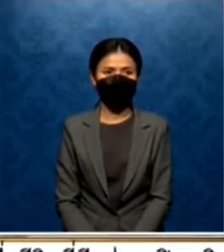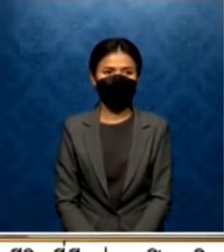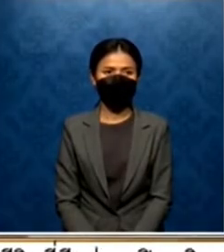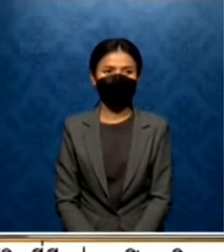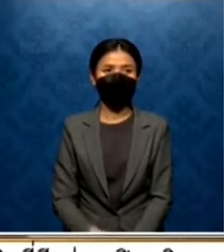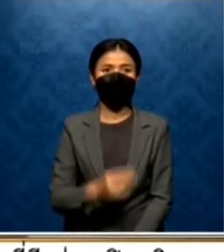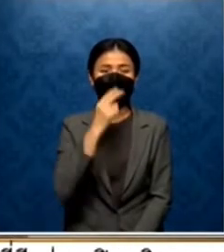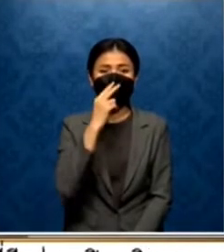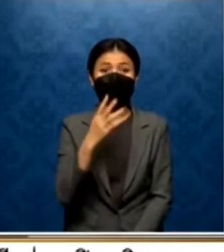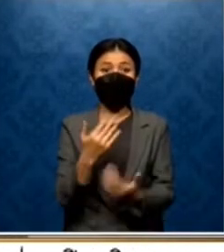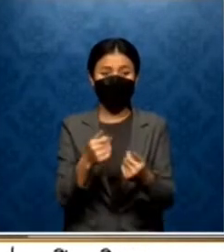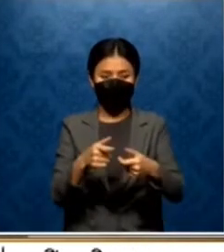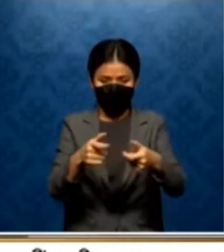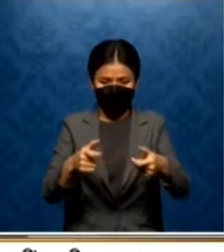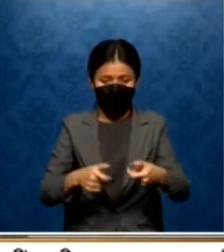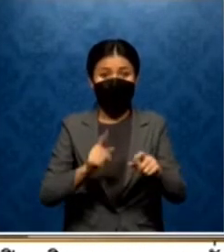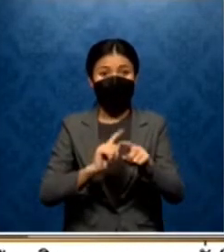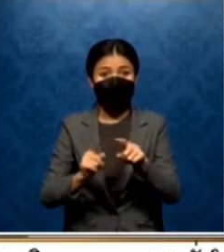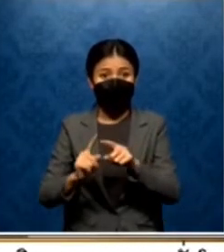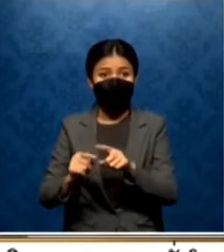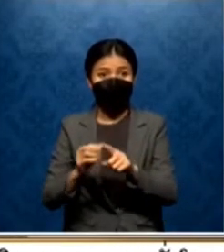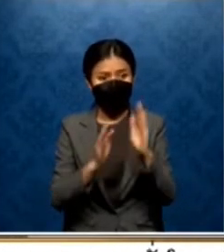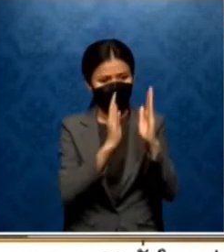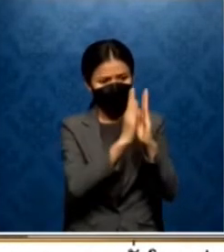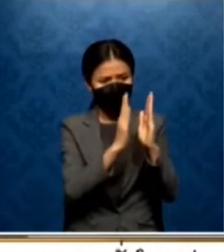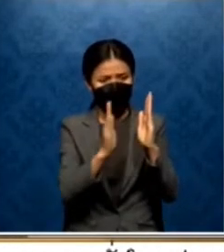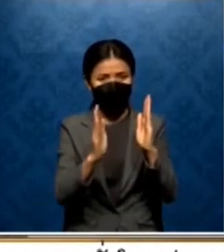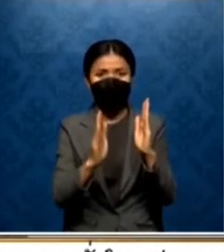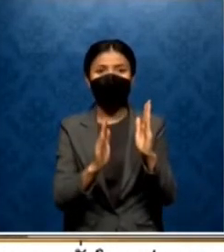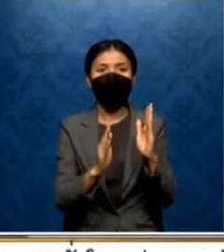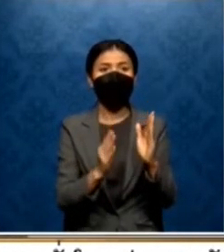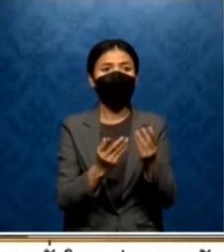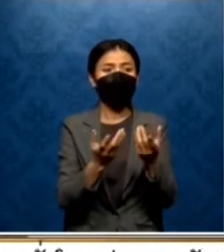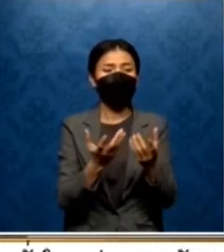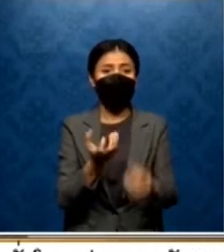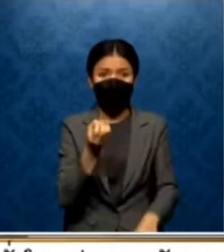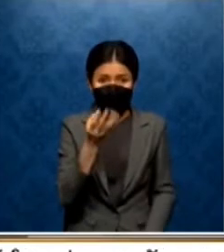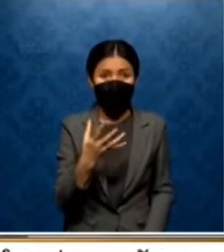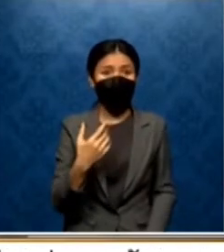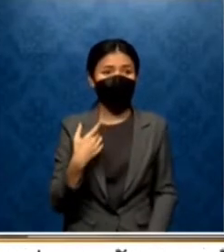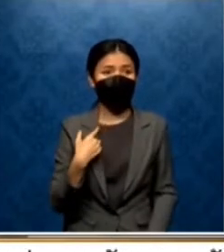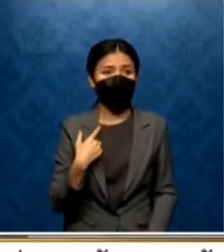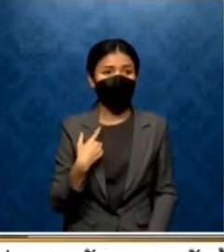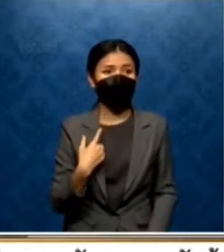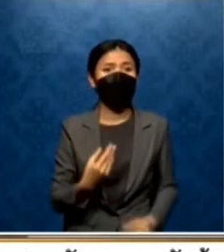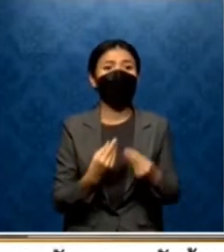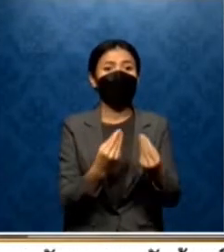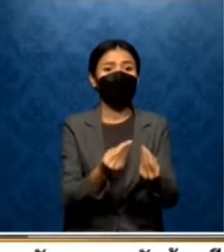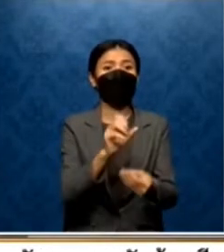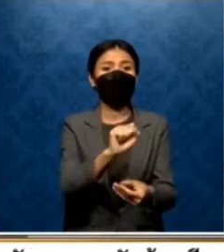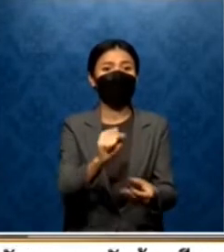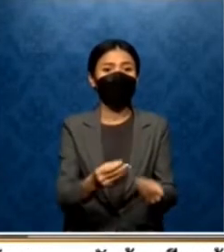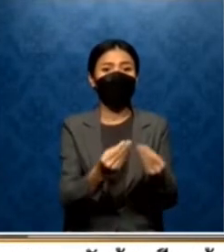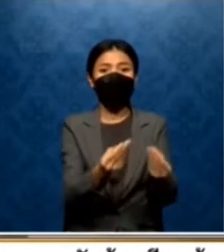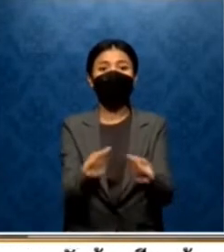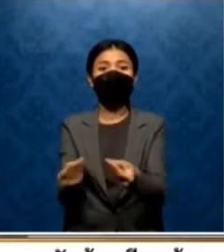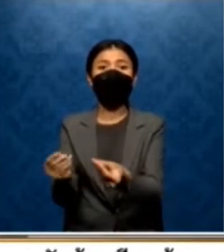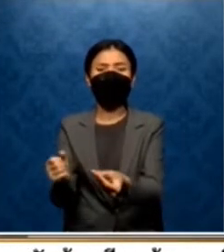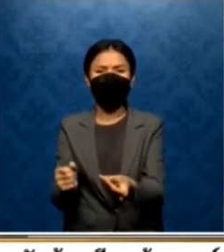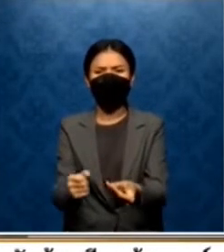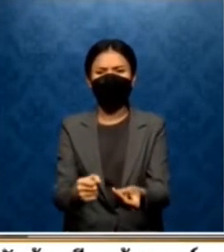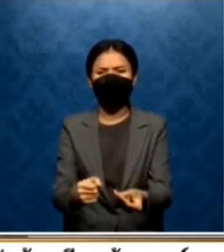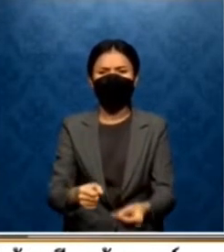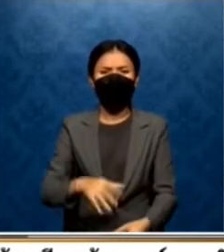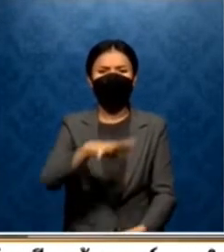โลปล่อยให้ปลวกขึ้นเอาไปปลวกขึ้นท่านสสเอาไว้ก็ไม่ได้เอาไปกับบ้านแล้วครับทิ้งอยู่ตรงเนี้ย